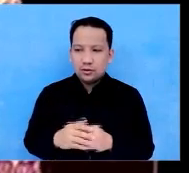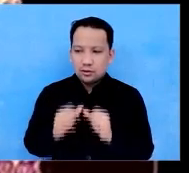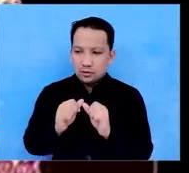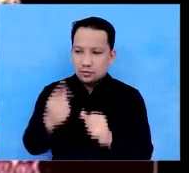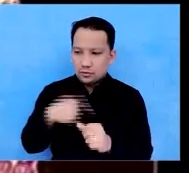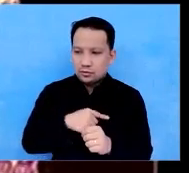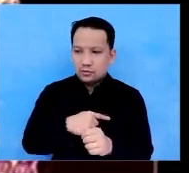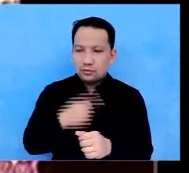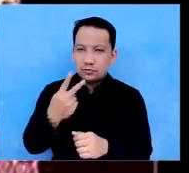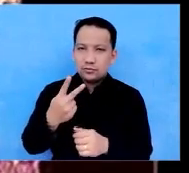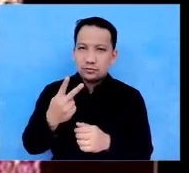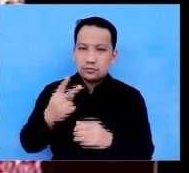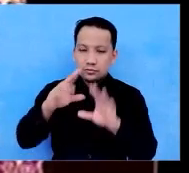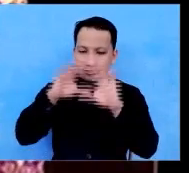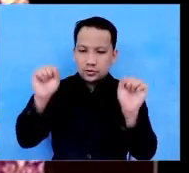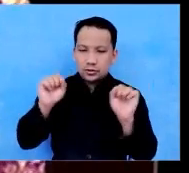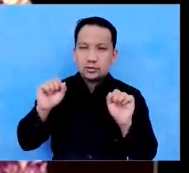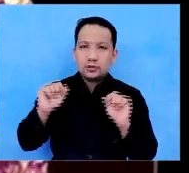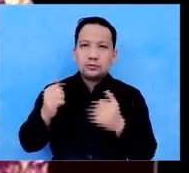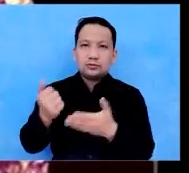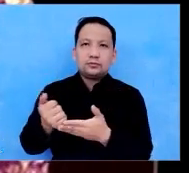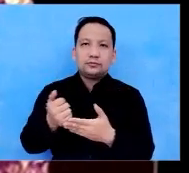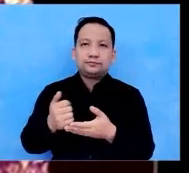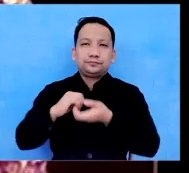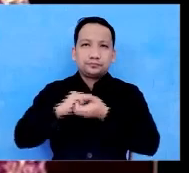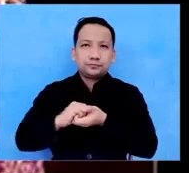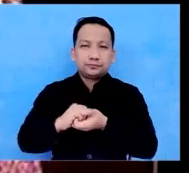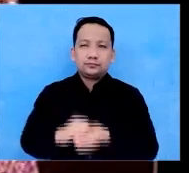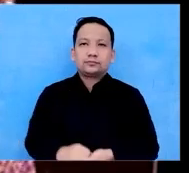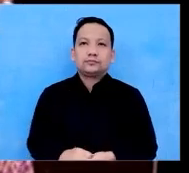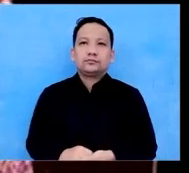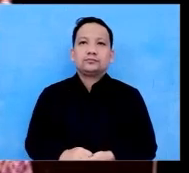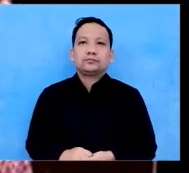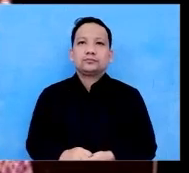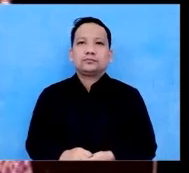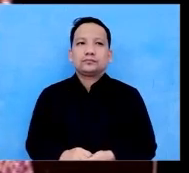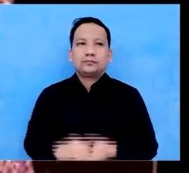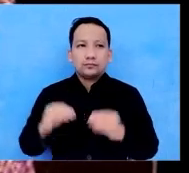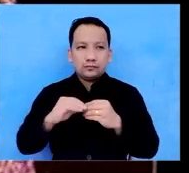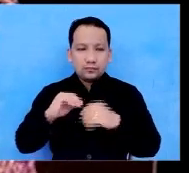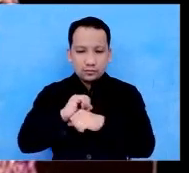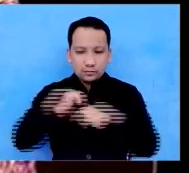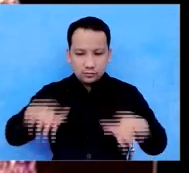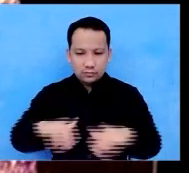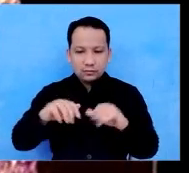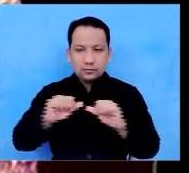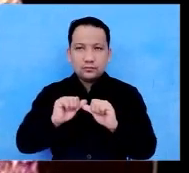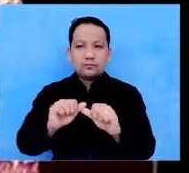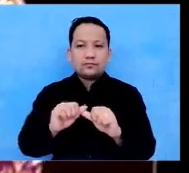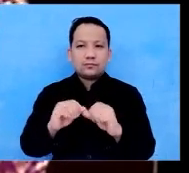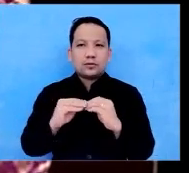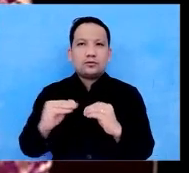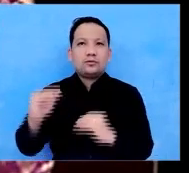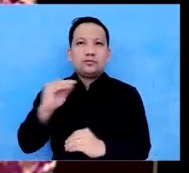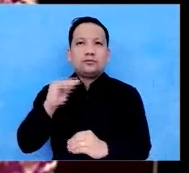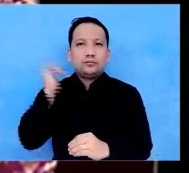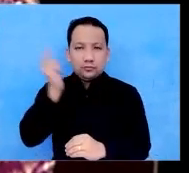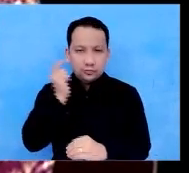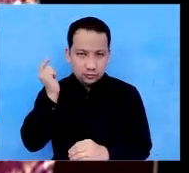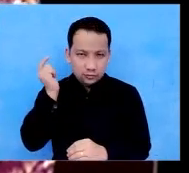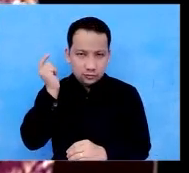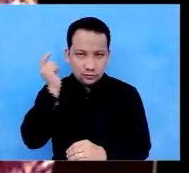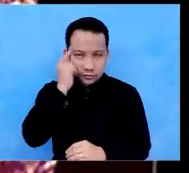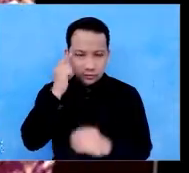two presidents and work together to unfold the new golden age